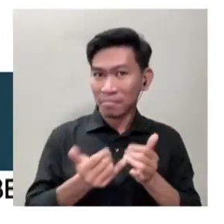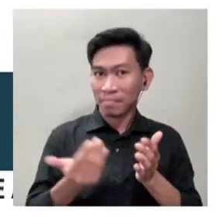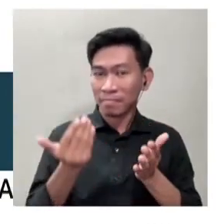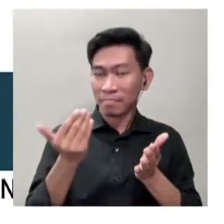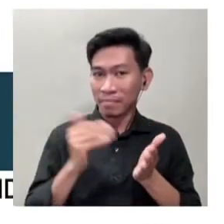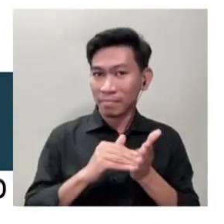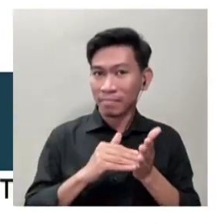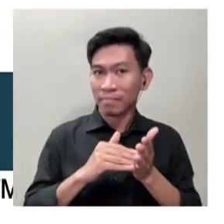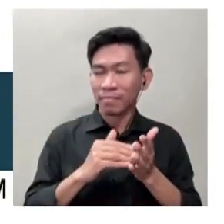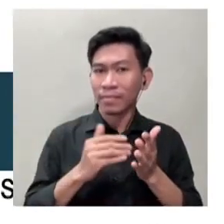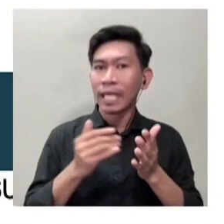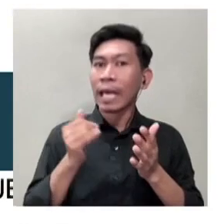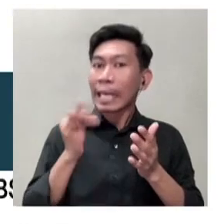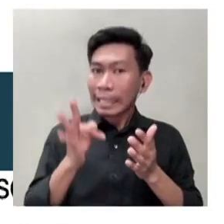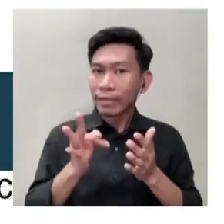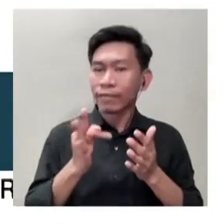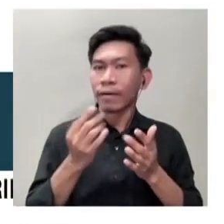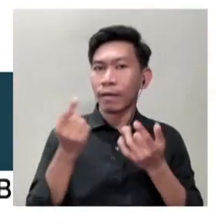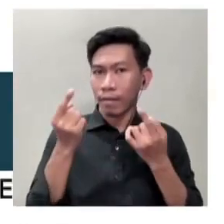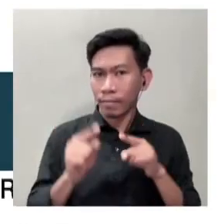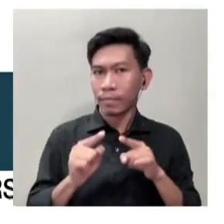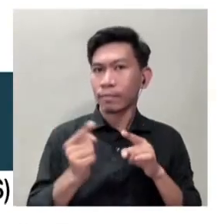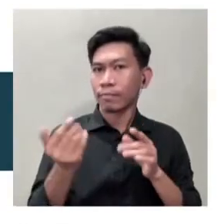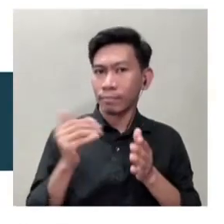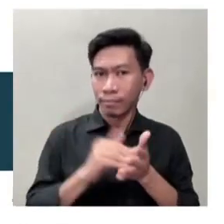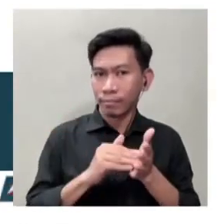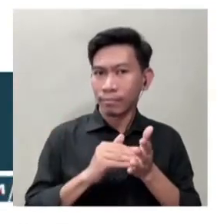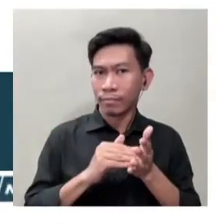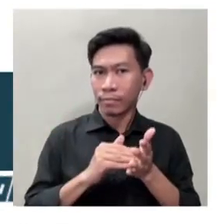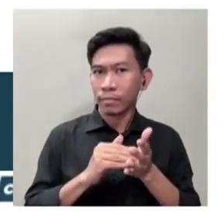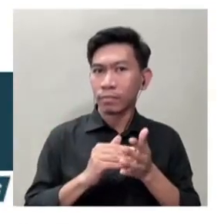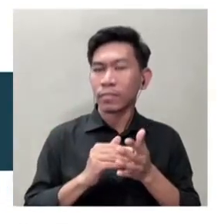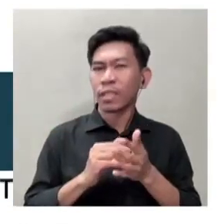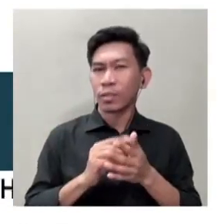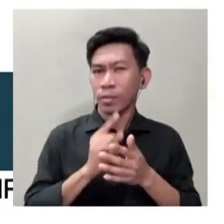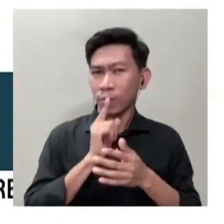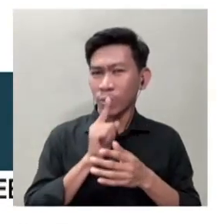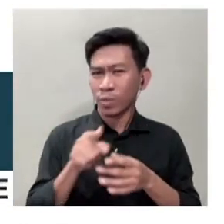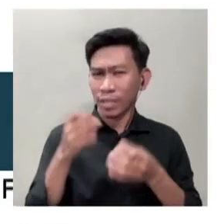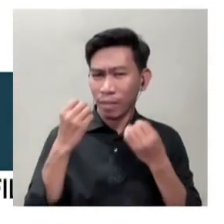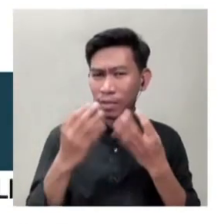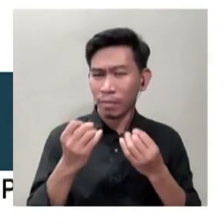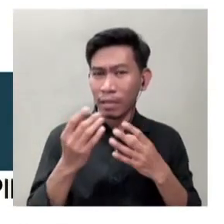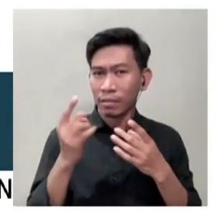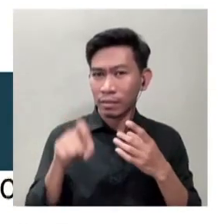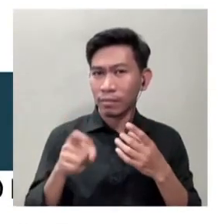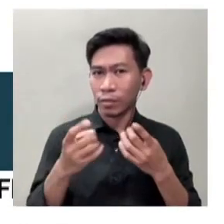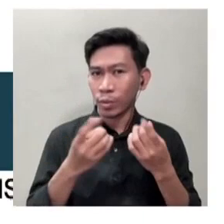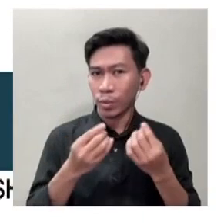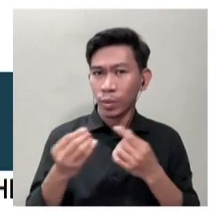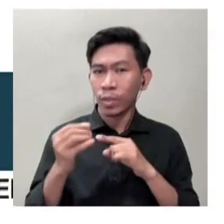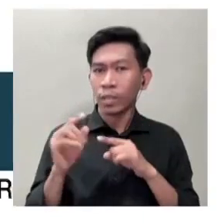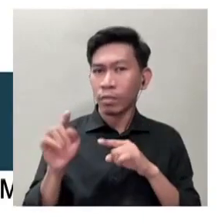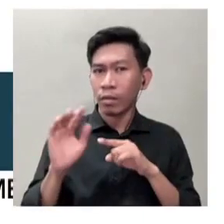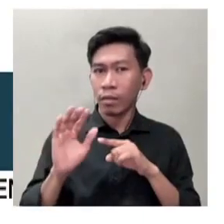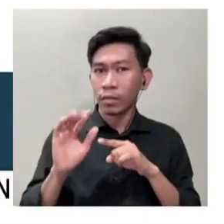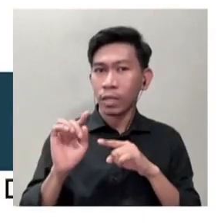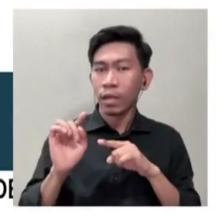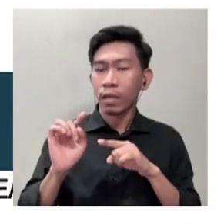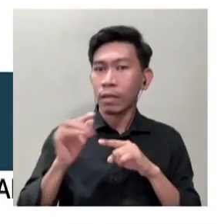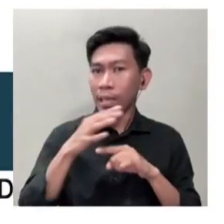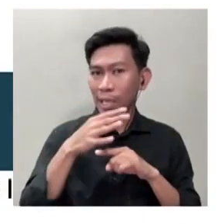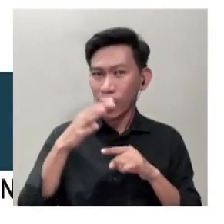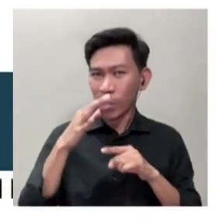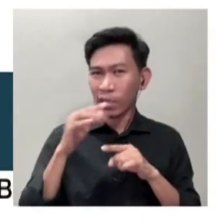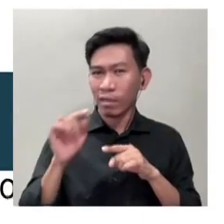again, dahil hindi pa ho kasi handa eh, ang dami pang kailangan ayusin sa sektor ng agrikultura, particular dito sa